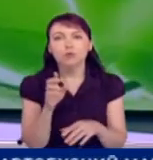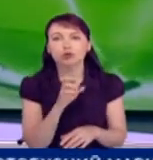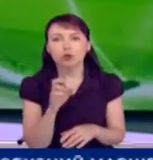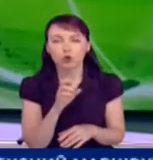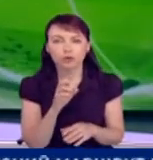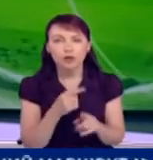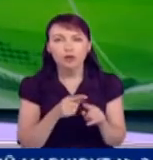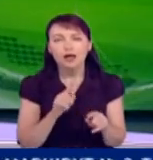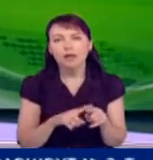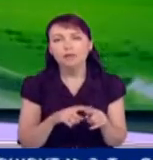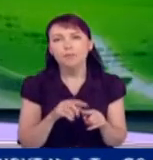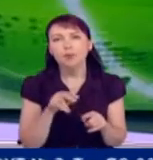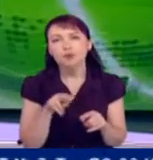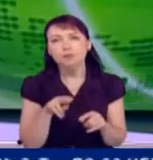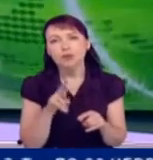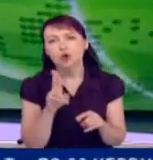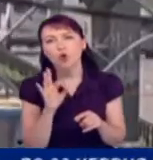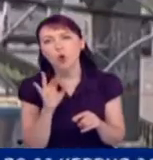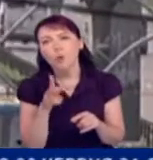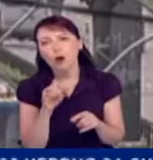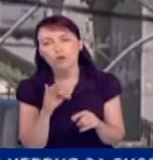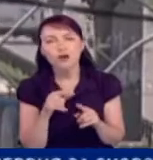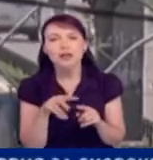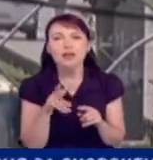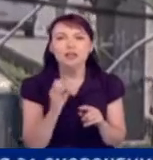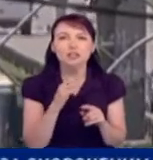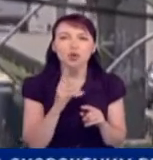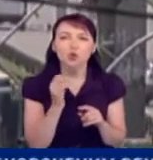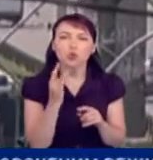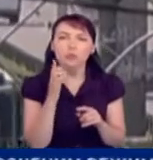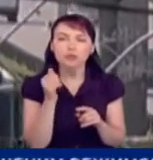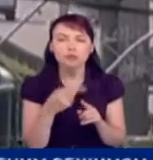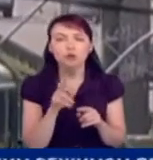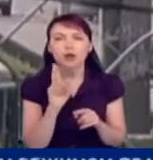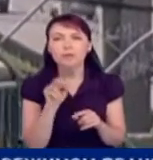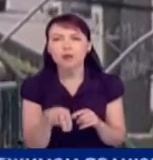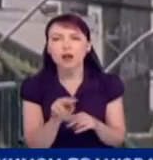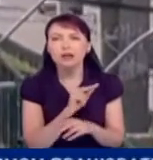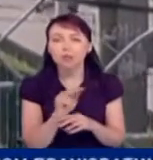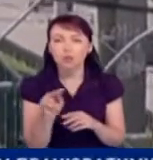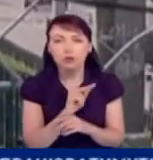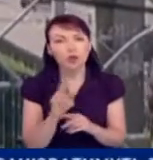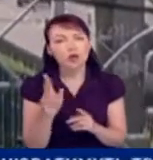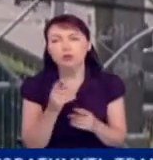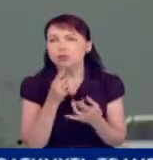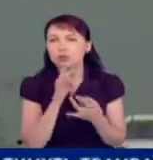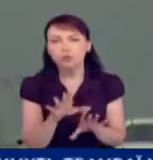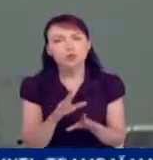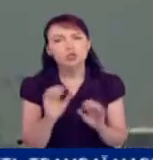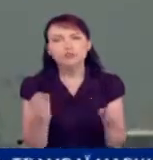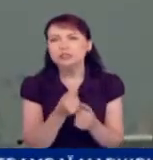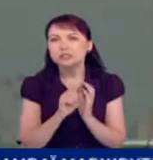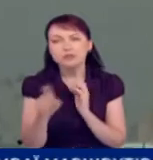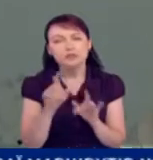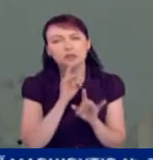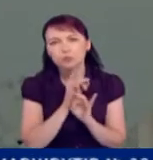стику проспектів Комарова та Леся Курбаса. Там розпочинають капітальний ремонт. Під час першого етапу робіт не ходитиме навіть швидкісний трамвай. У